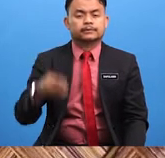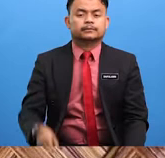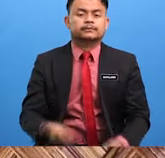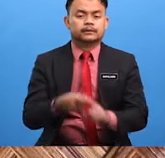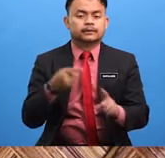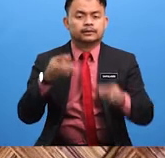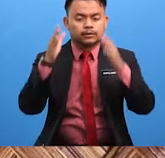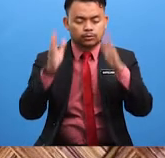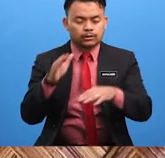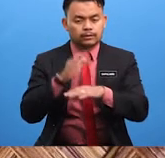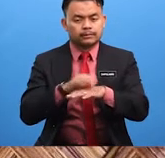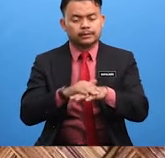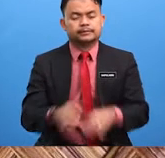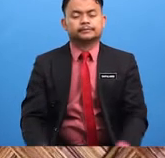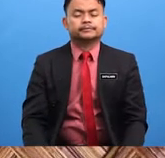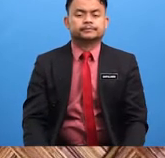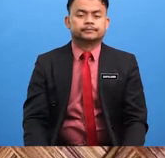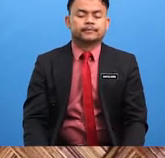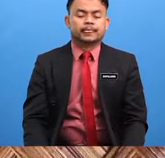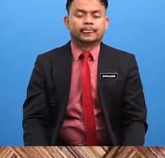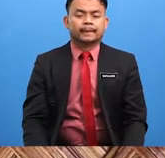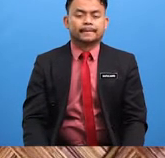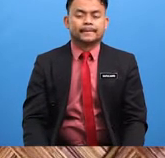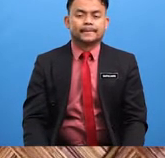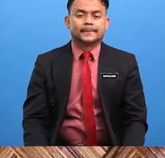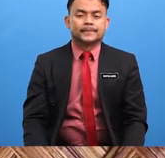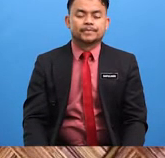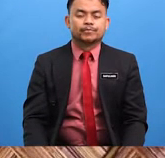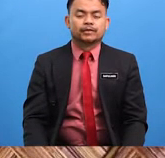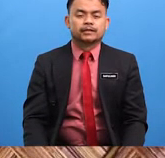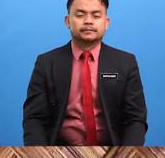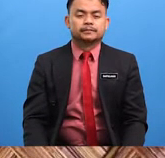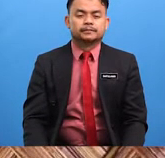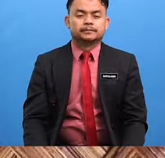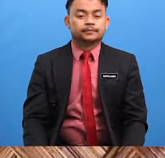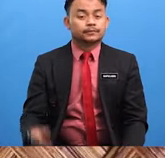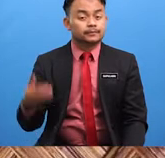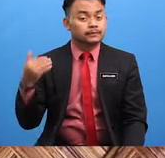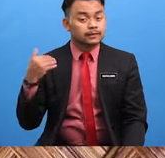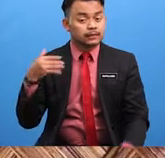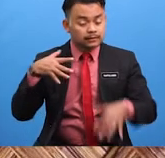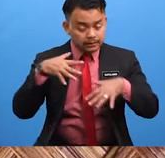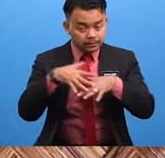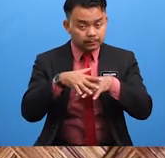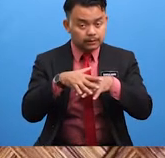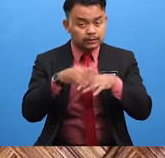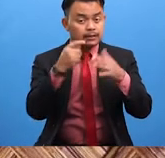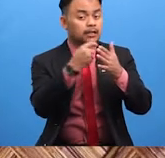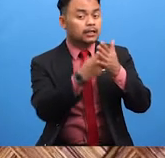mendapat tempahan bagi membuat tikar pandan halus yang berharga dari RM250